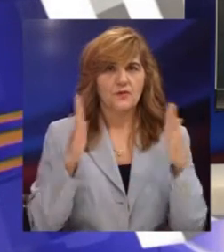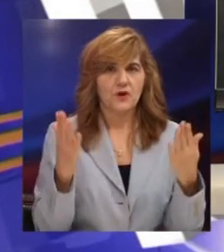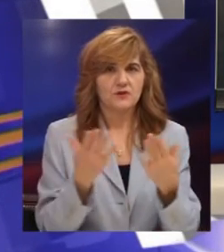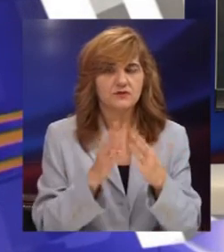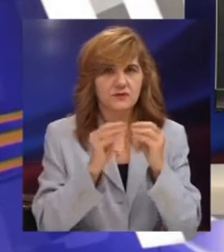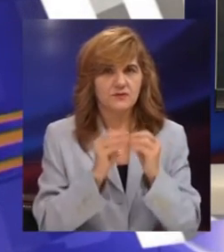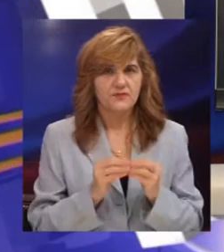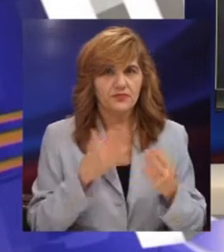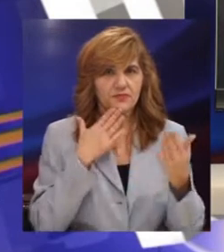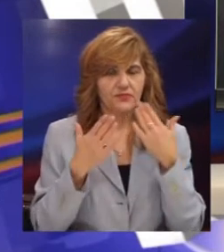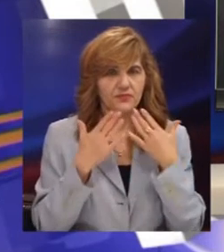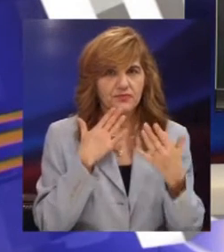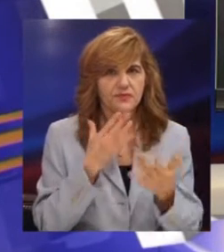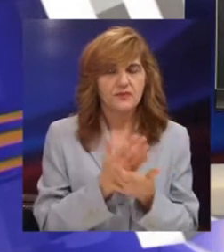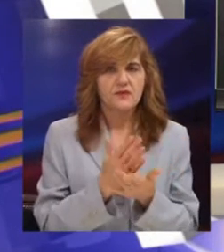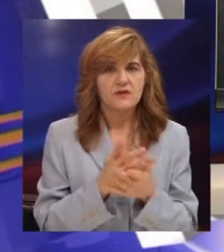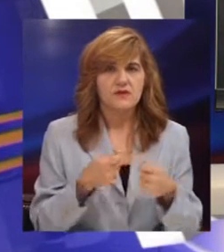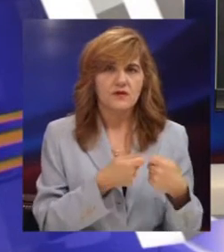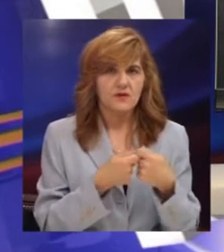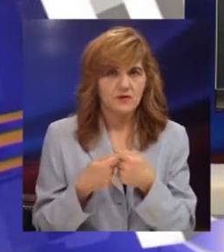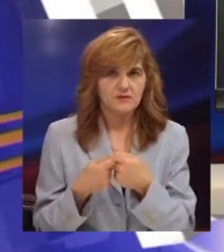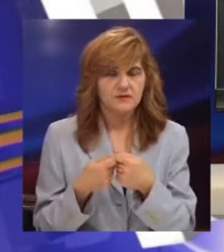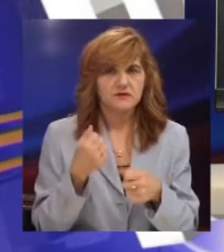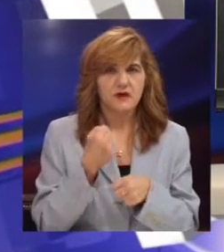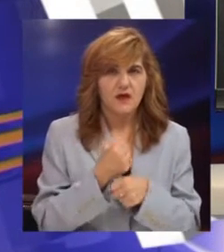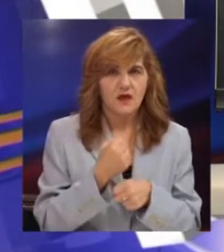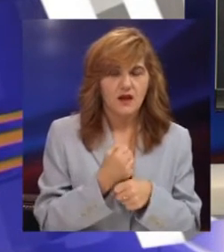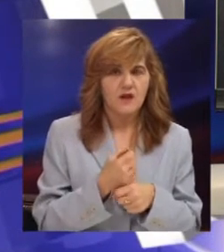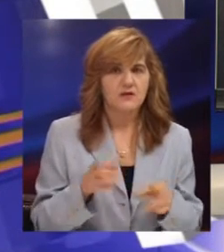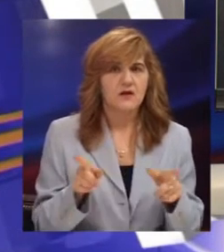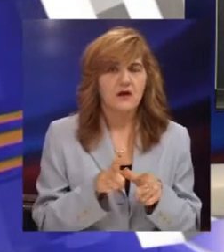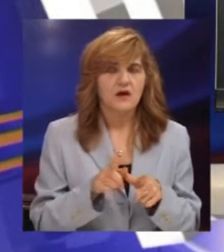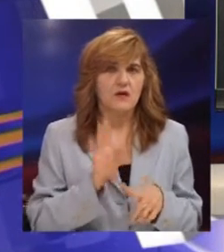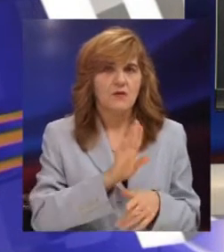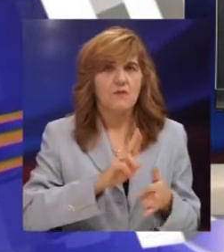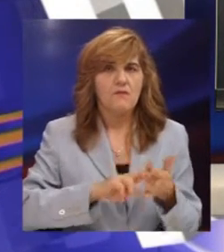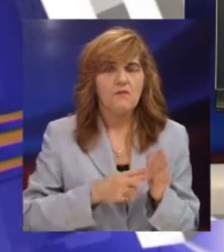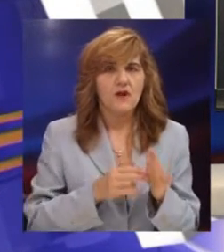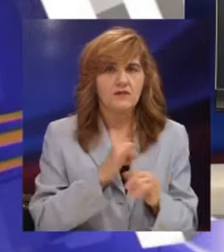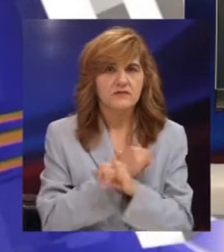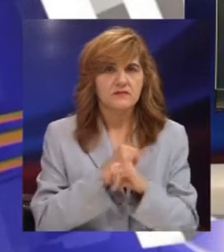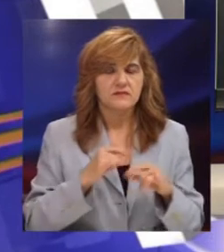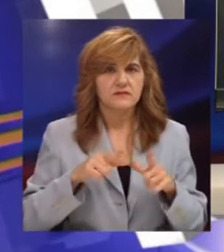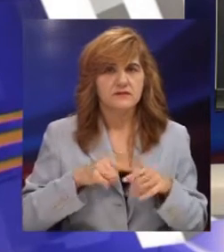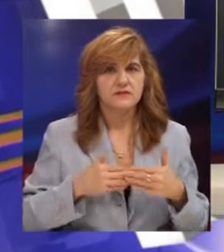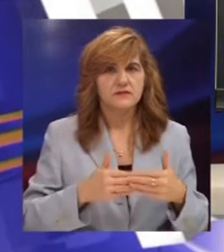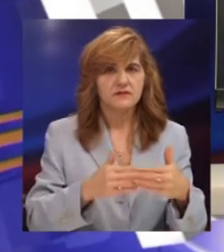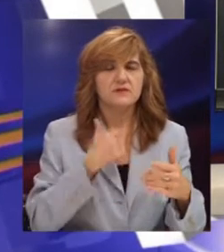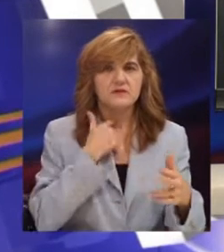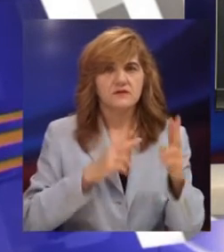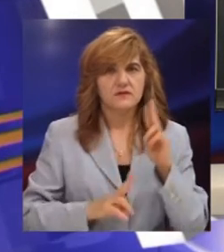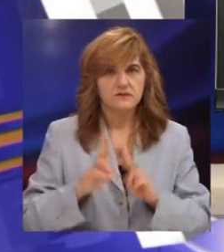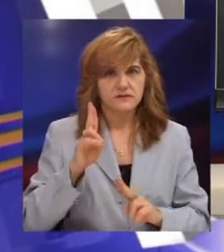prostorijama savjeta. Tema sastanka bilo je političko organizovanje i rad kao i planovi Bunjevačke zajednice na predstojećim